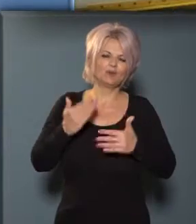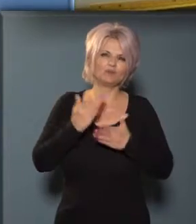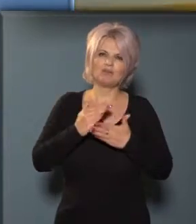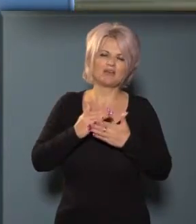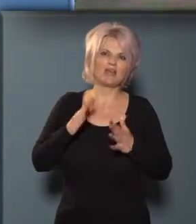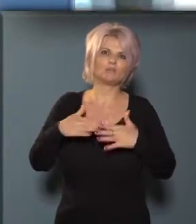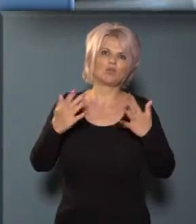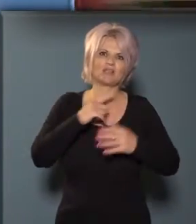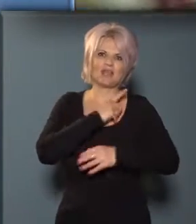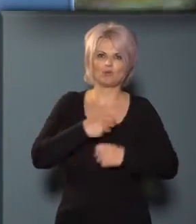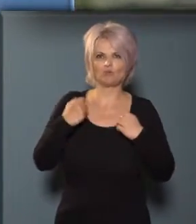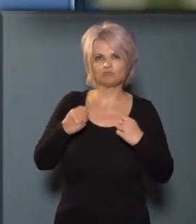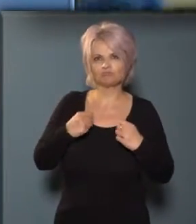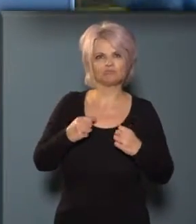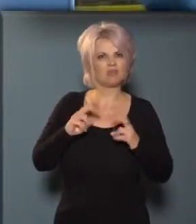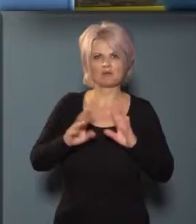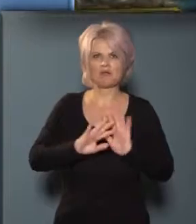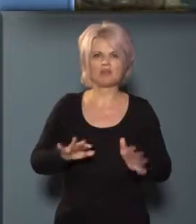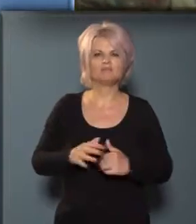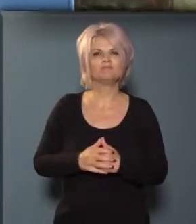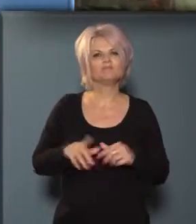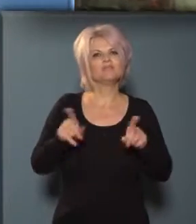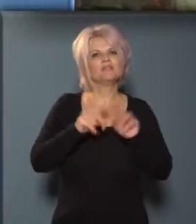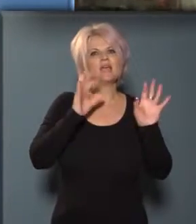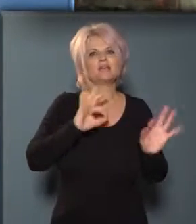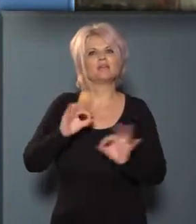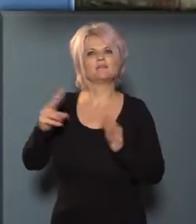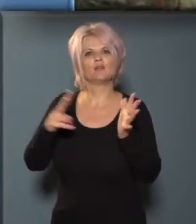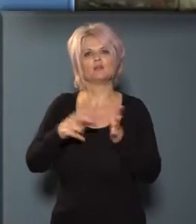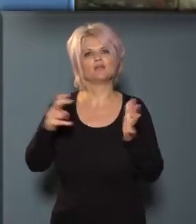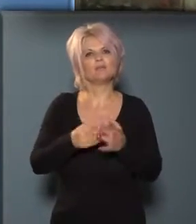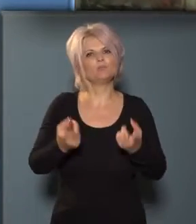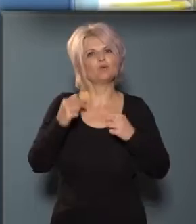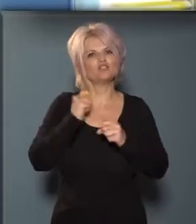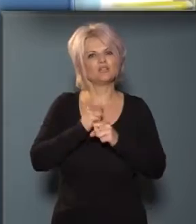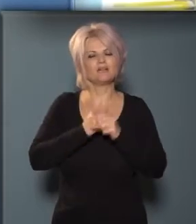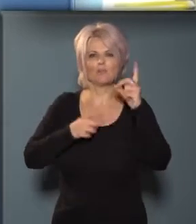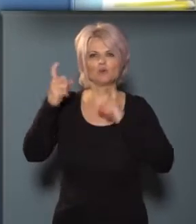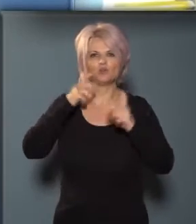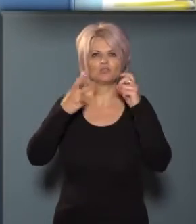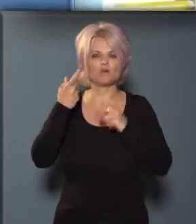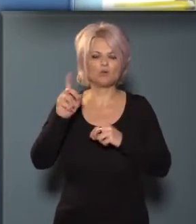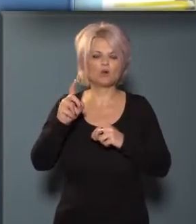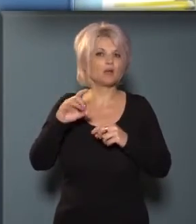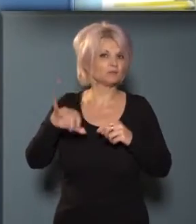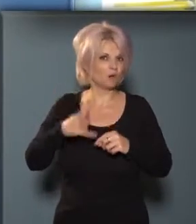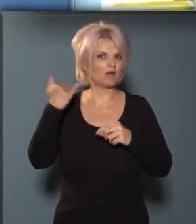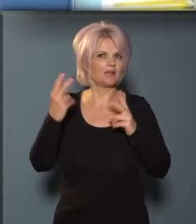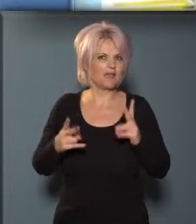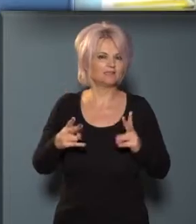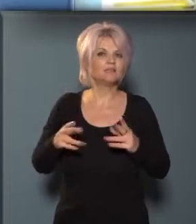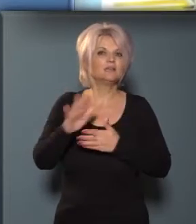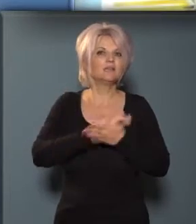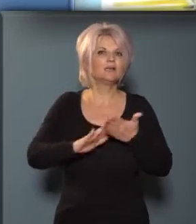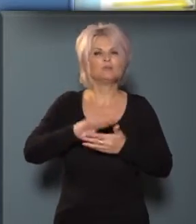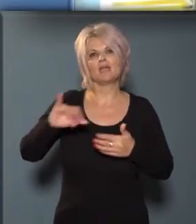erőfeszítésbe. Hát azon gondolkodtam, hogy egy ilyen rendezvény esetében a rutinból csinálja, nem gondoltam volna, hogy az baj is lehet. Milyen baj